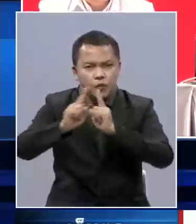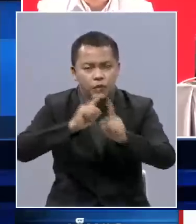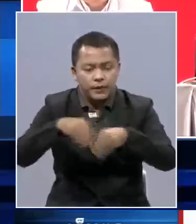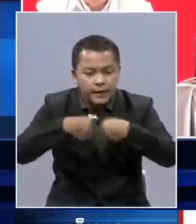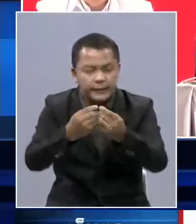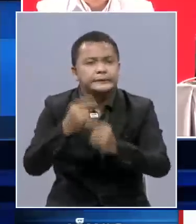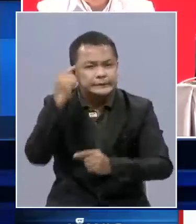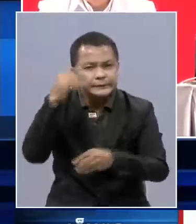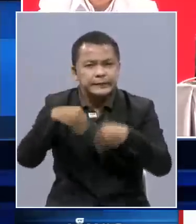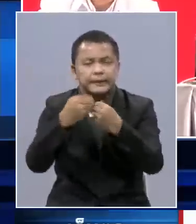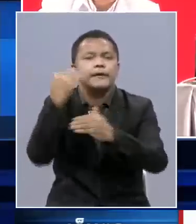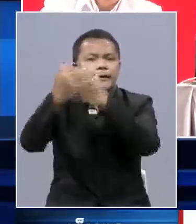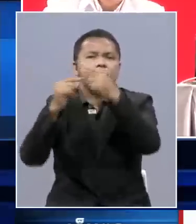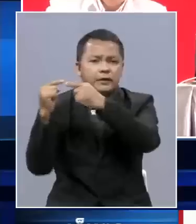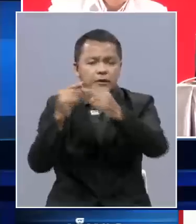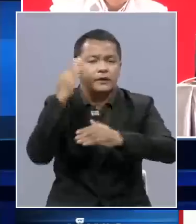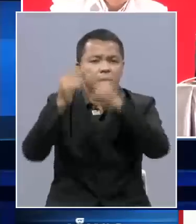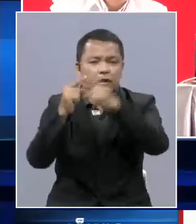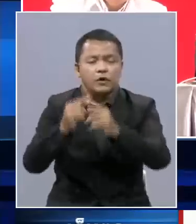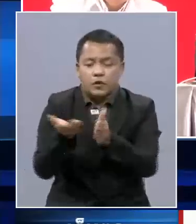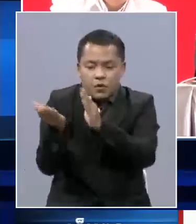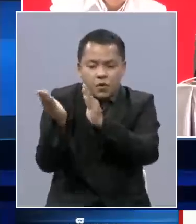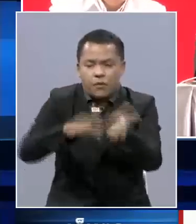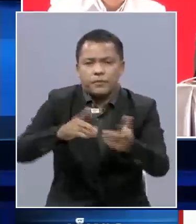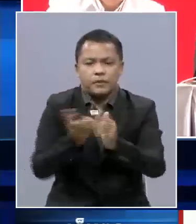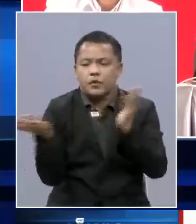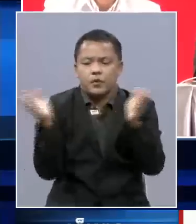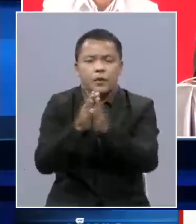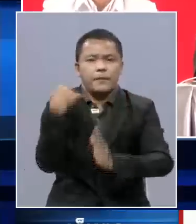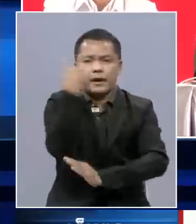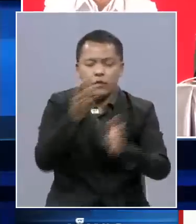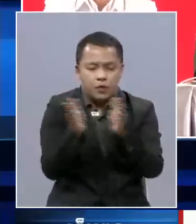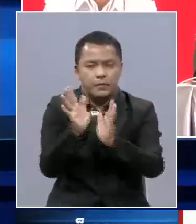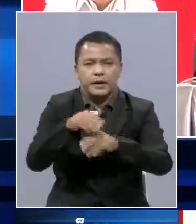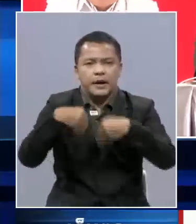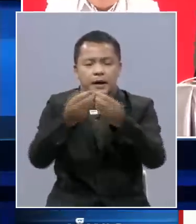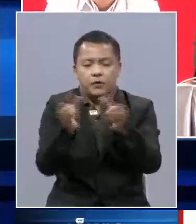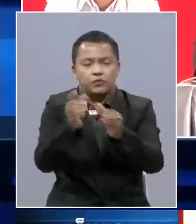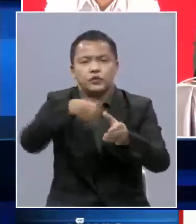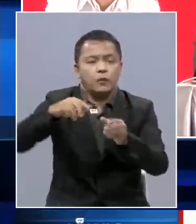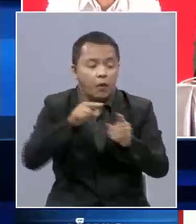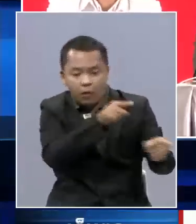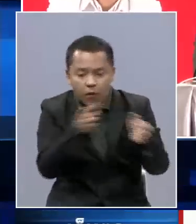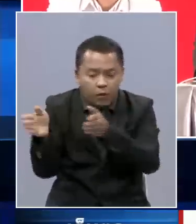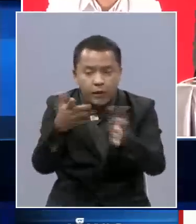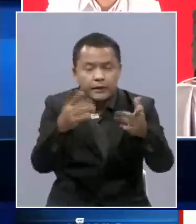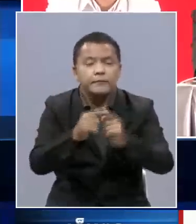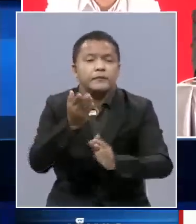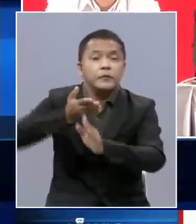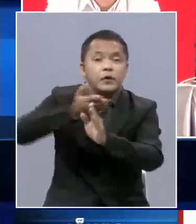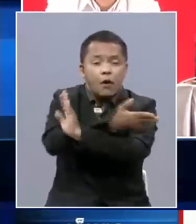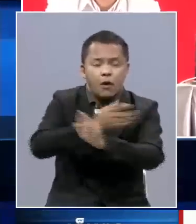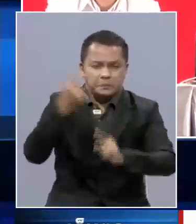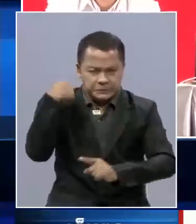ให้เกิดความเชื่อมั่นว่าเดินหน้ากันต่อนะเราไม่ยุบพักไม่ควบรวมกับพักไหนเพื่อไม่ให้ลูกพักนั้นไขว้เขวก่อนหน้านั้น